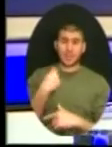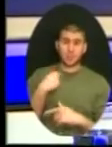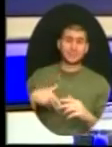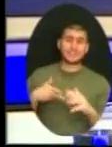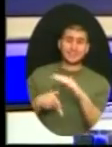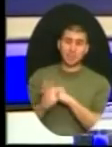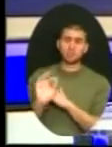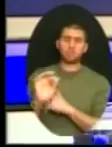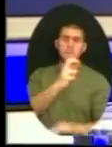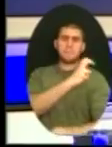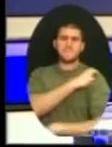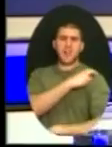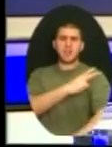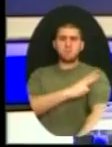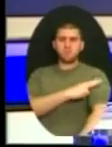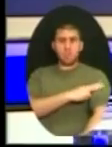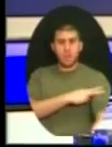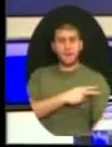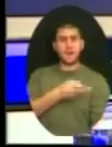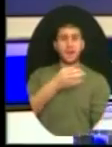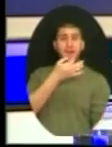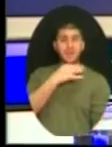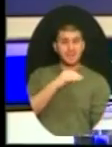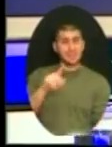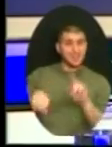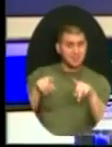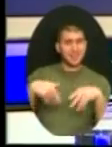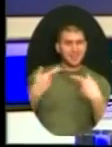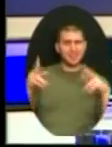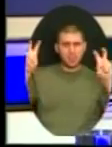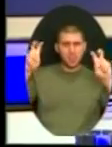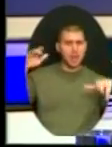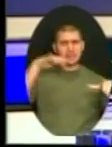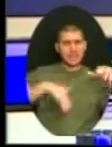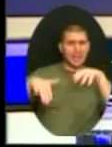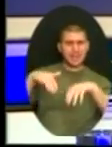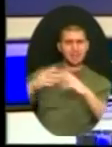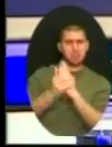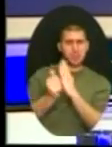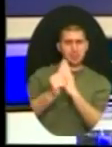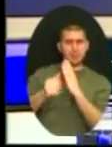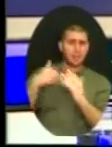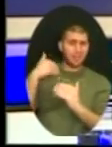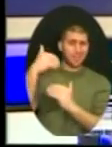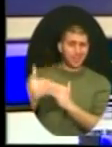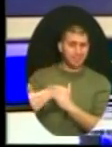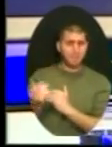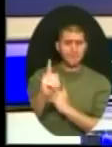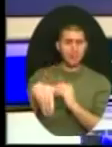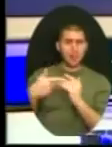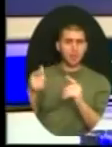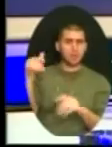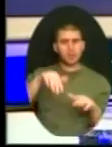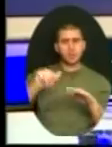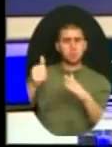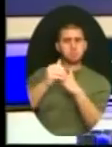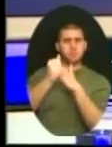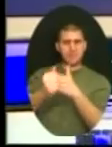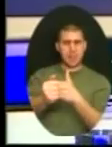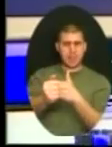נהיה הצוללת של מפכ"ל המשטרה, שעדיף לעתים שייתן לשחיינים המיומנים שלו לחתור קדימה ולא להיות השחיין